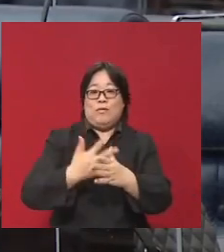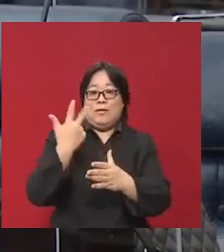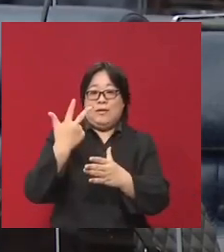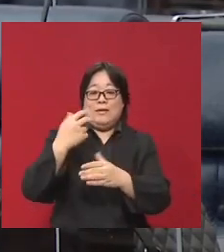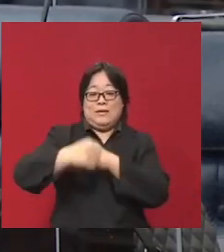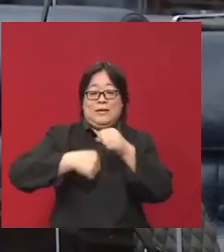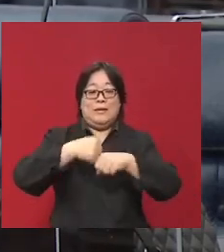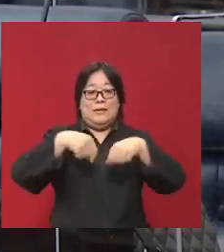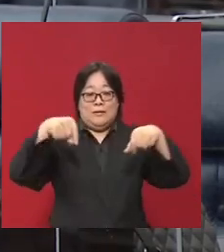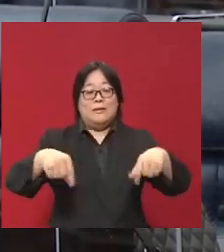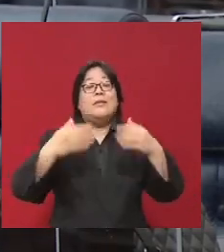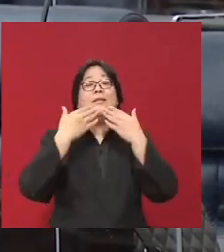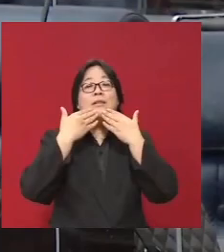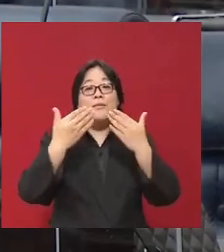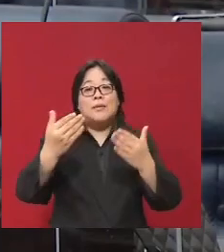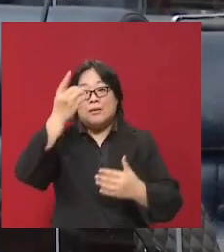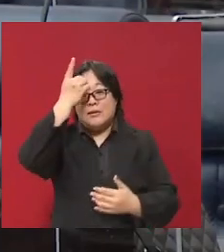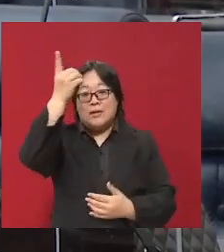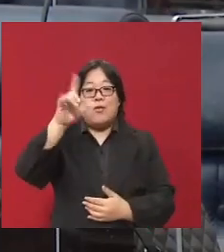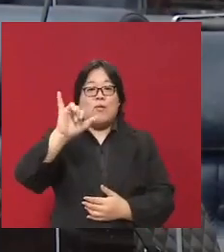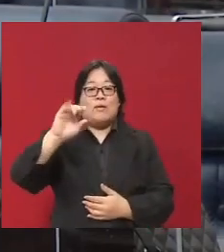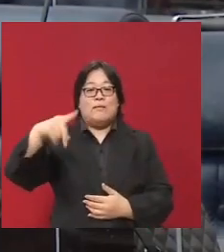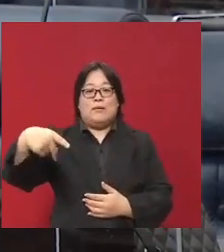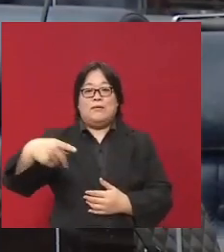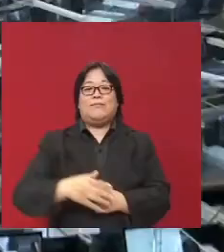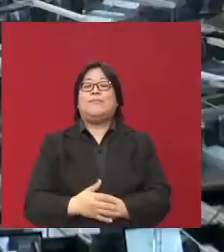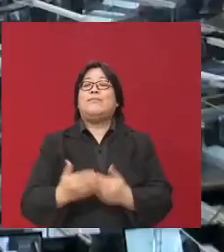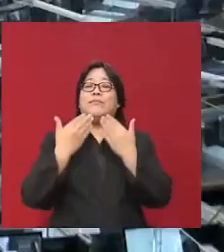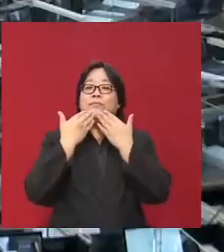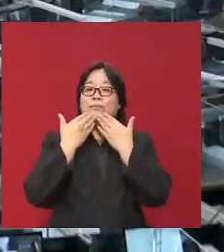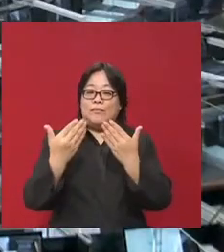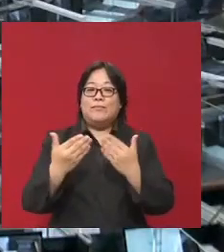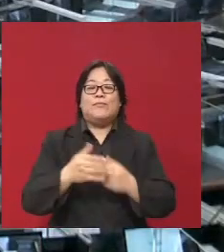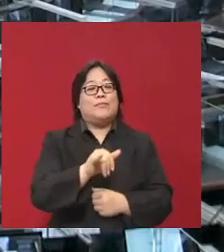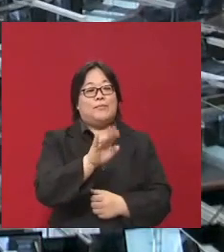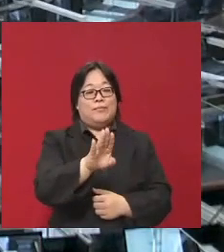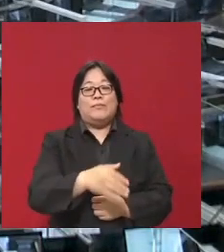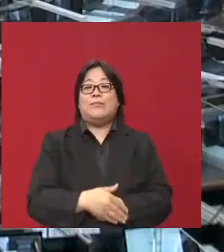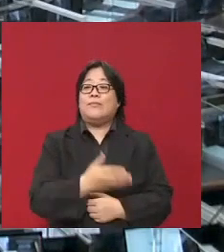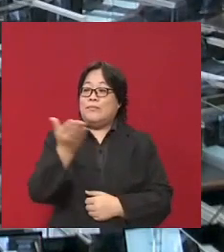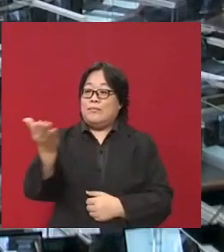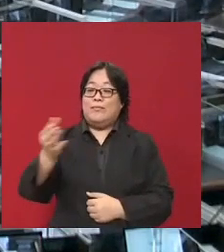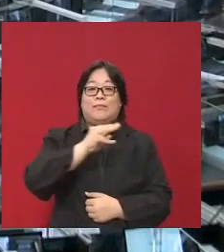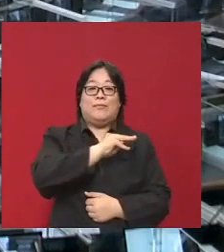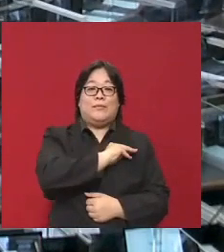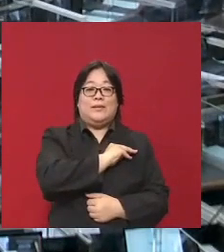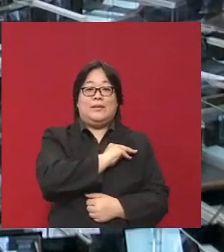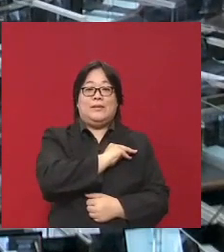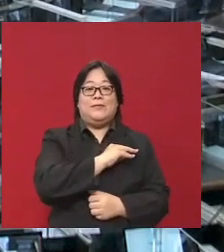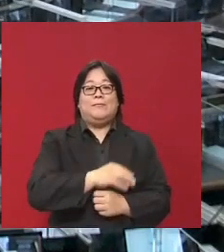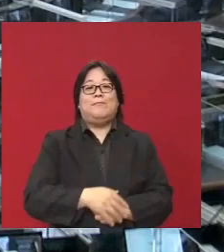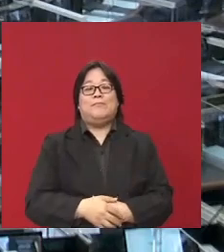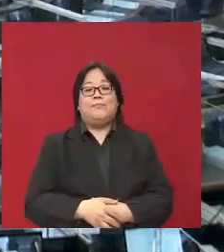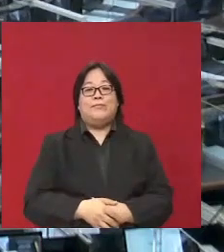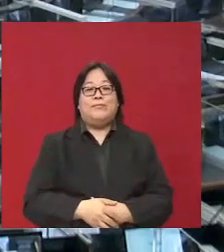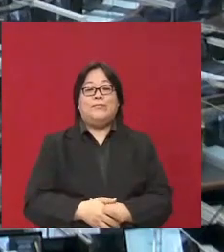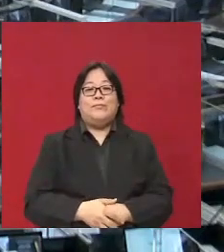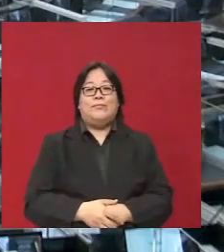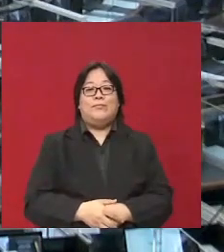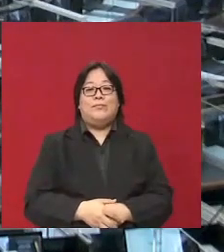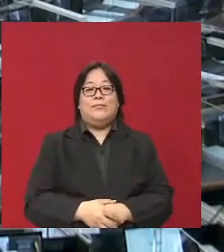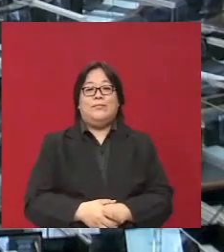pada tahun ini Terima kasih Datuk yang dipertuan masih punya Muhammad silahkan anda yang pomade menteri hai